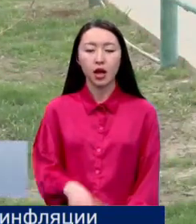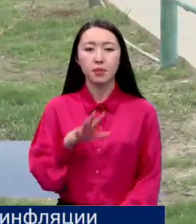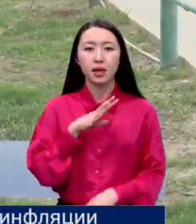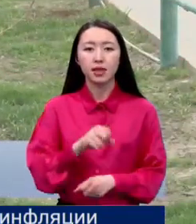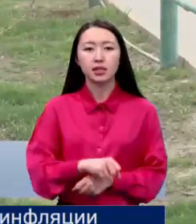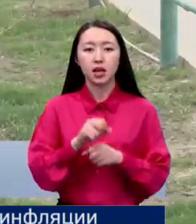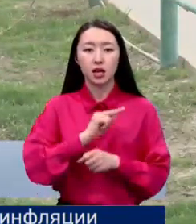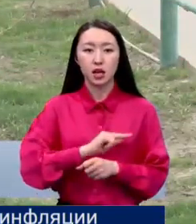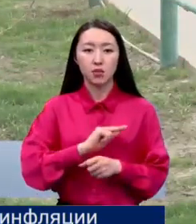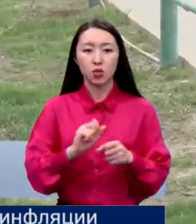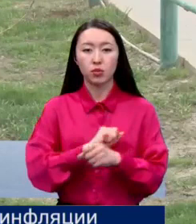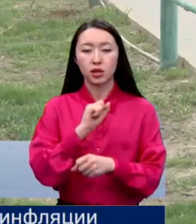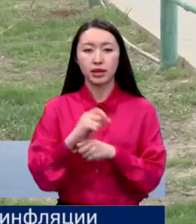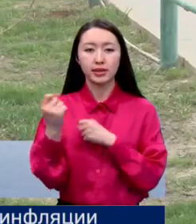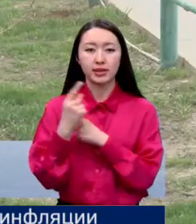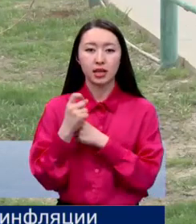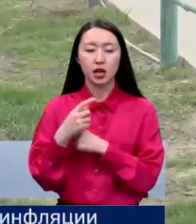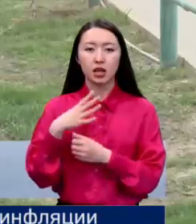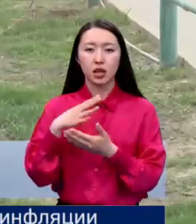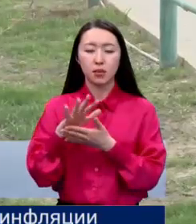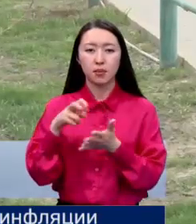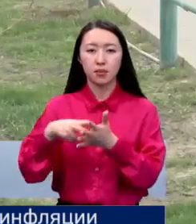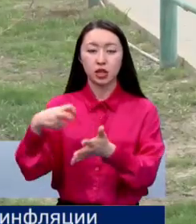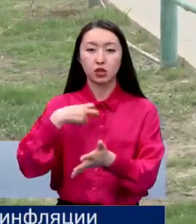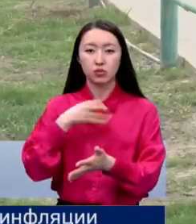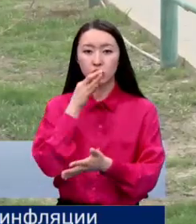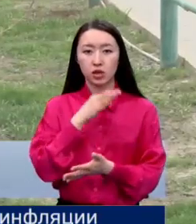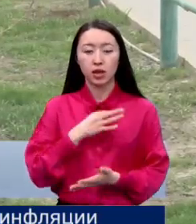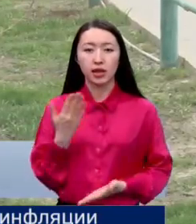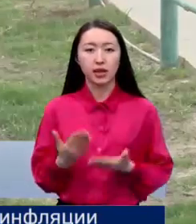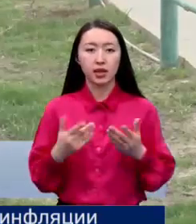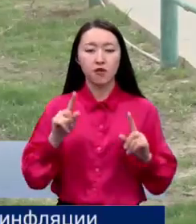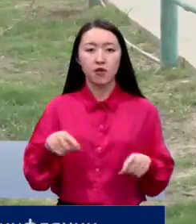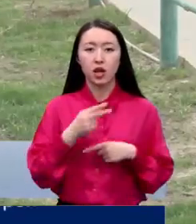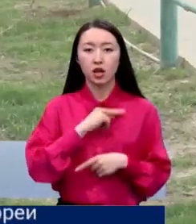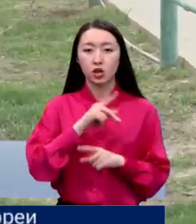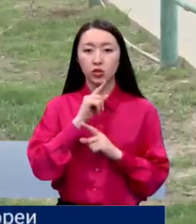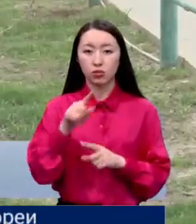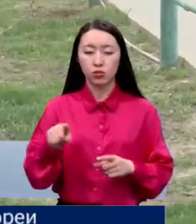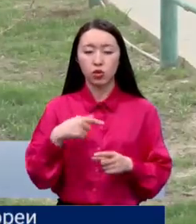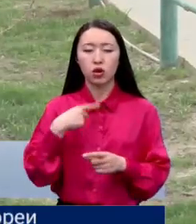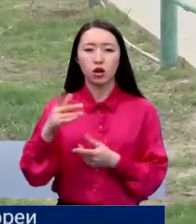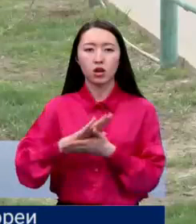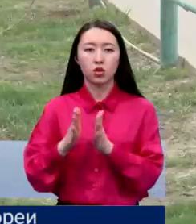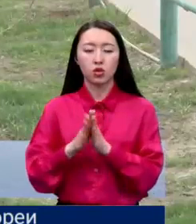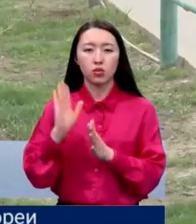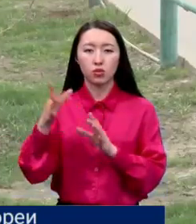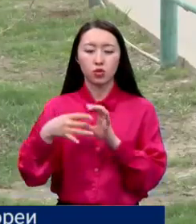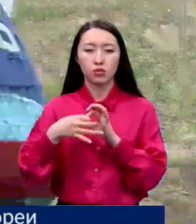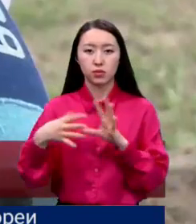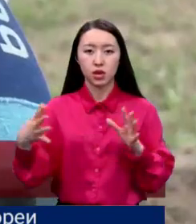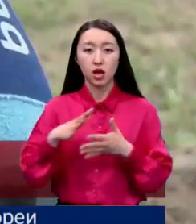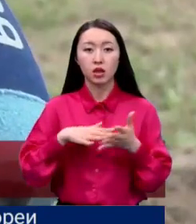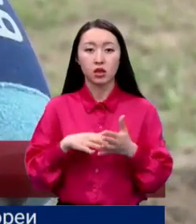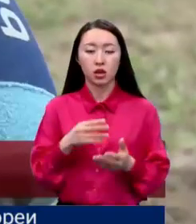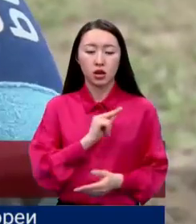забастовка, работа прекратилась, заказчик нам прислал письмо, в котором было сказано, что если не возобновим работу, то контракт будет разорван, тогда мы вообще